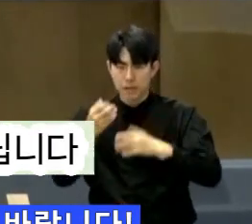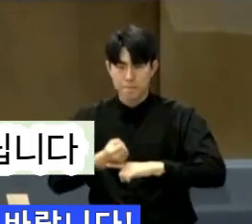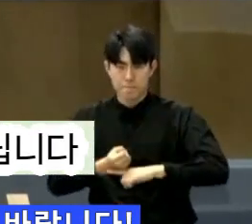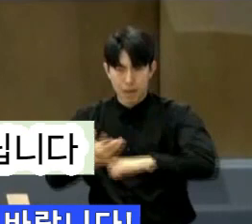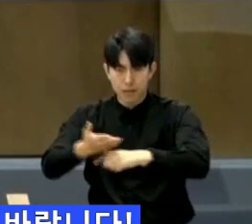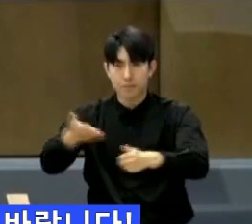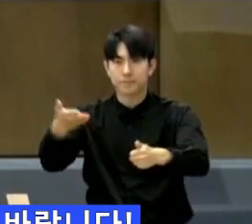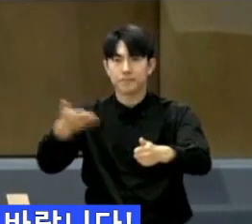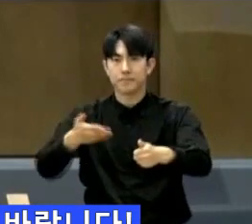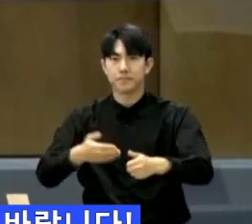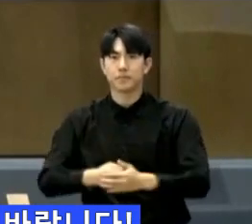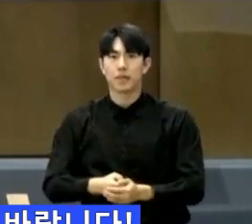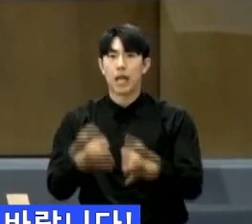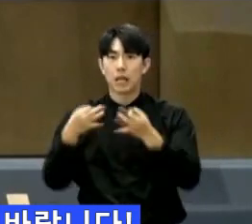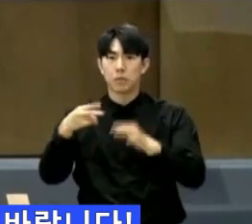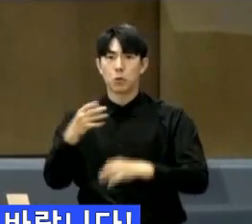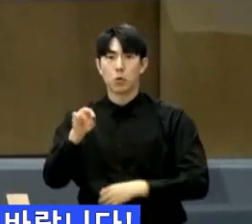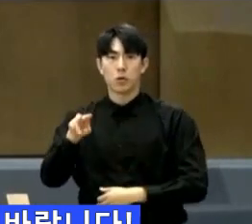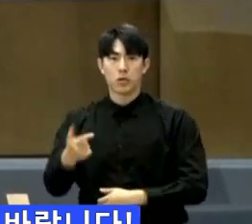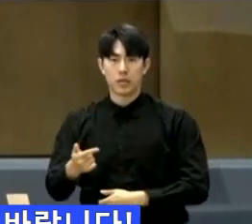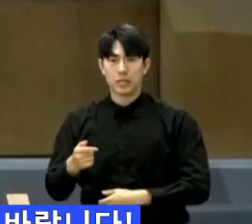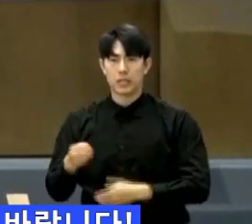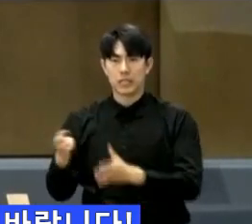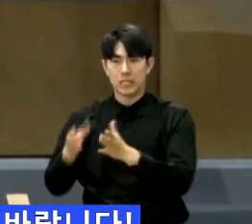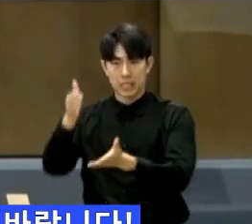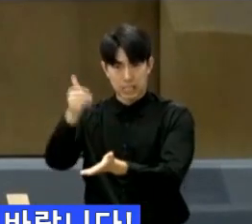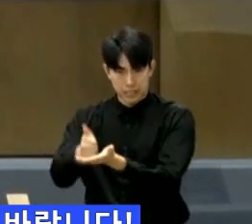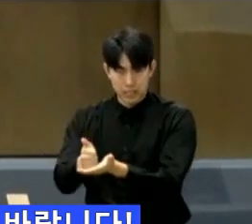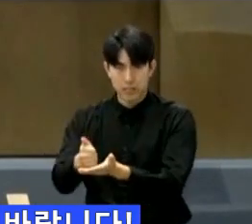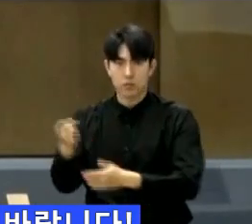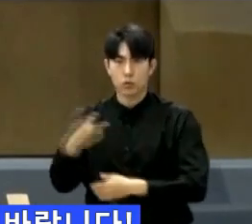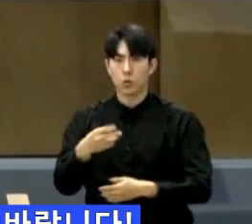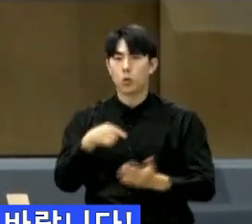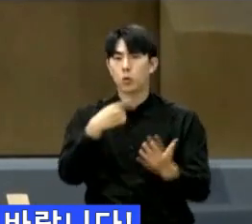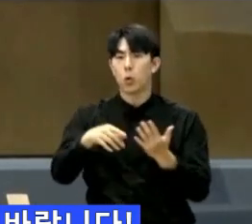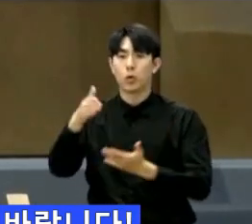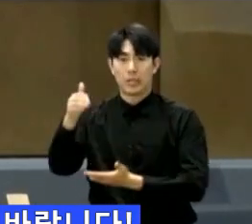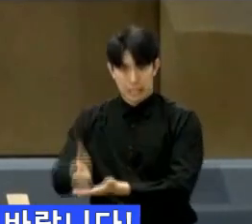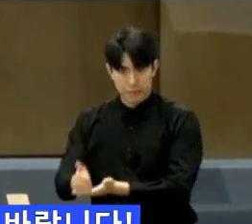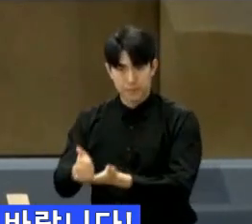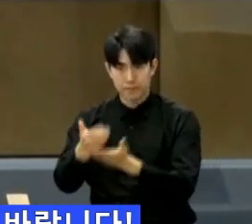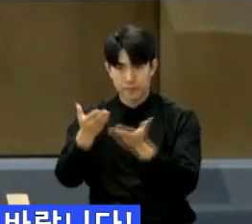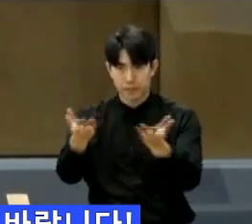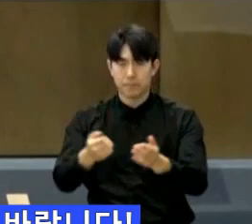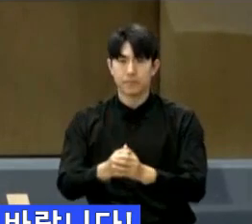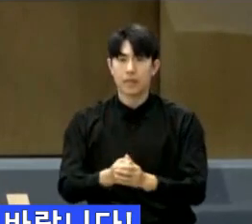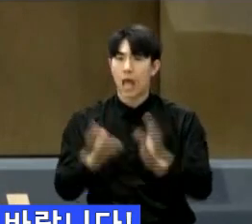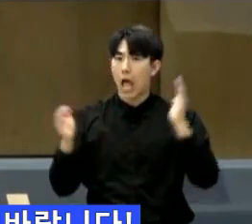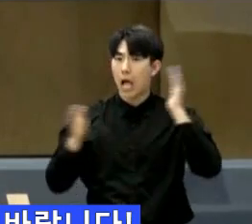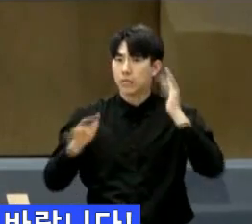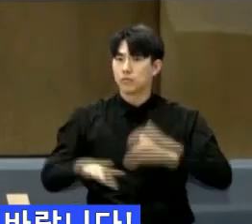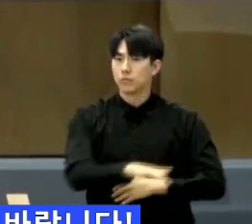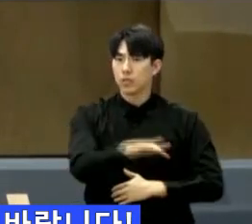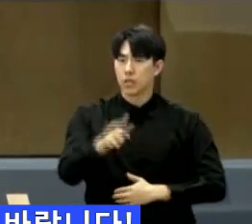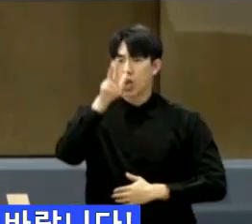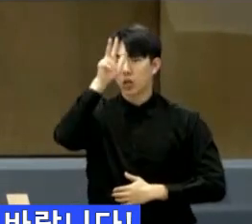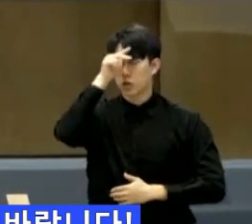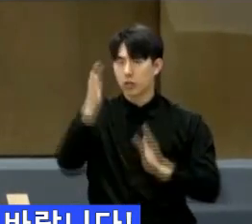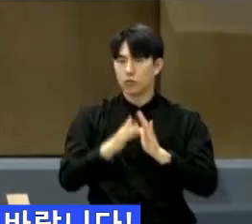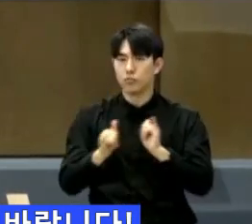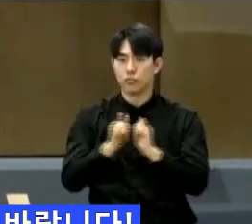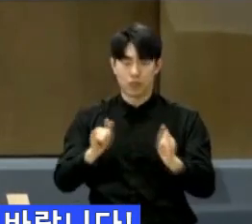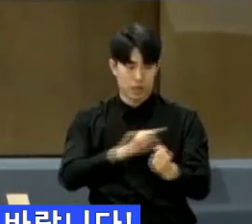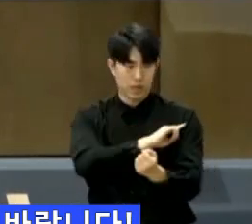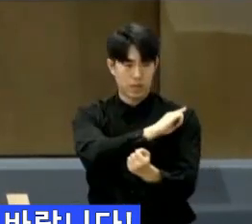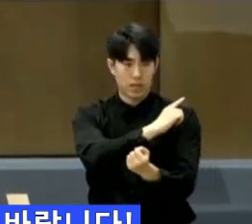부탁드립니다. 또한 김동현 지사님 그리고 임태희 교육감님, 우리 학생들이 경찰 공무원 담임권과